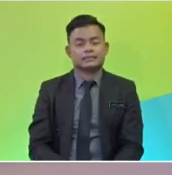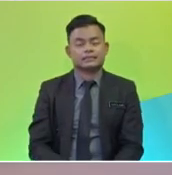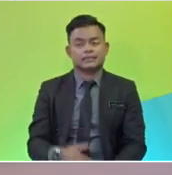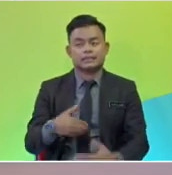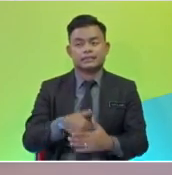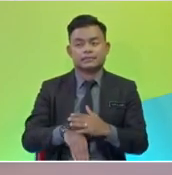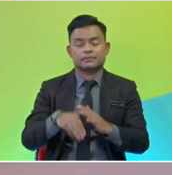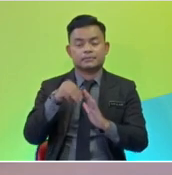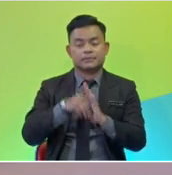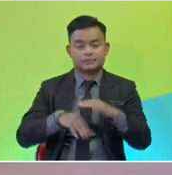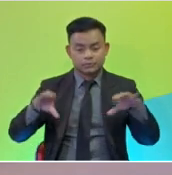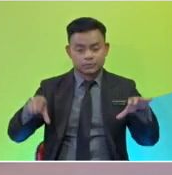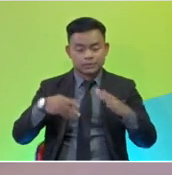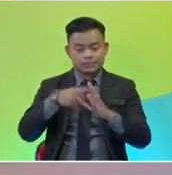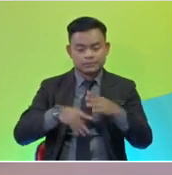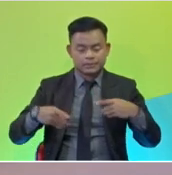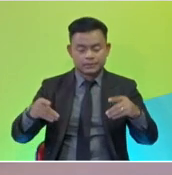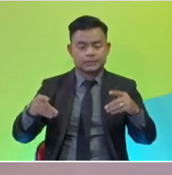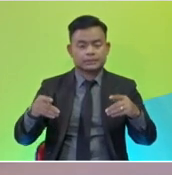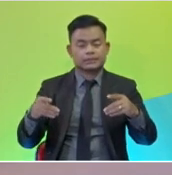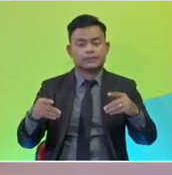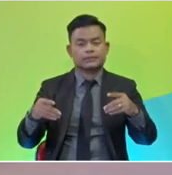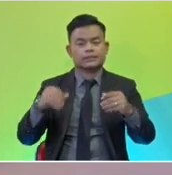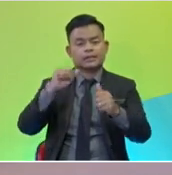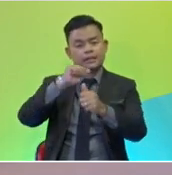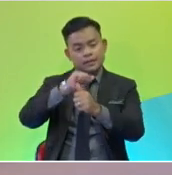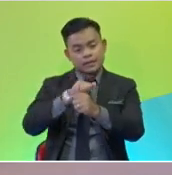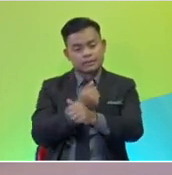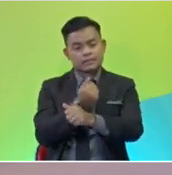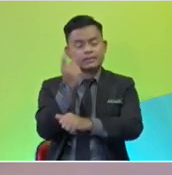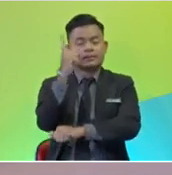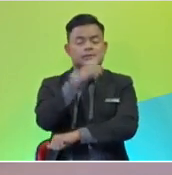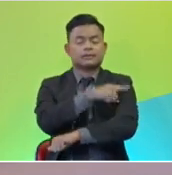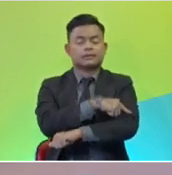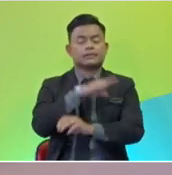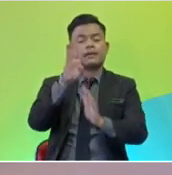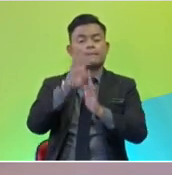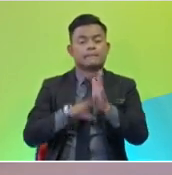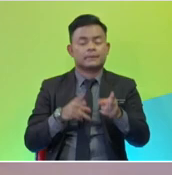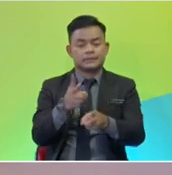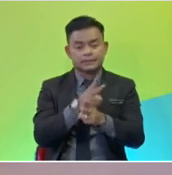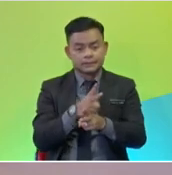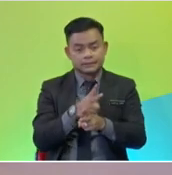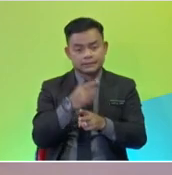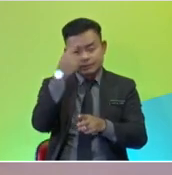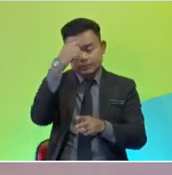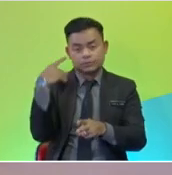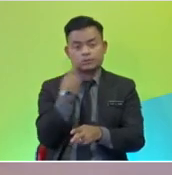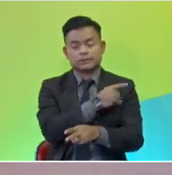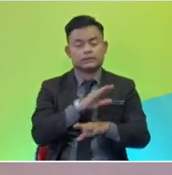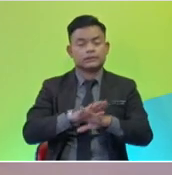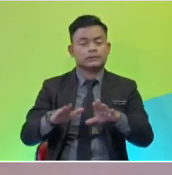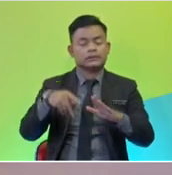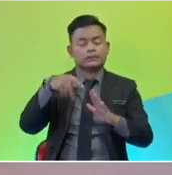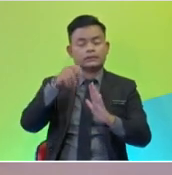pergerakan harian ke rutin harian ke kita mesti berjaga-jaga untuk kita tidak terlibat dalam kemalangan